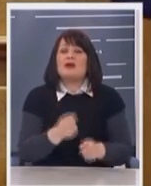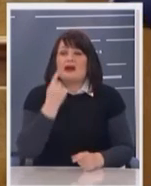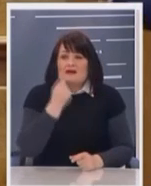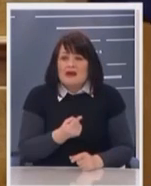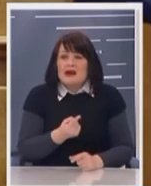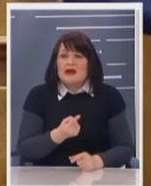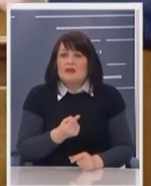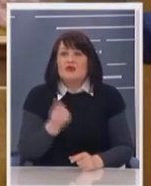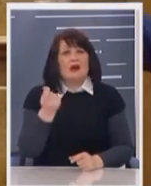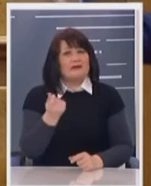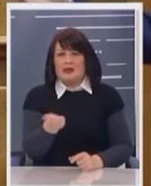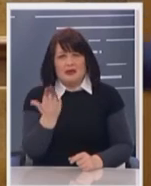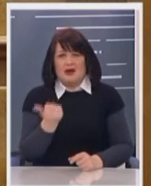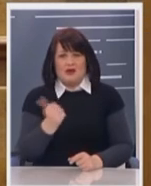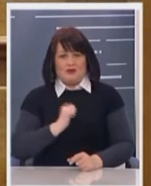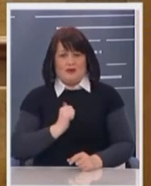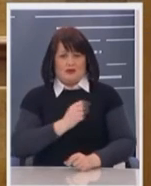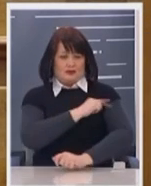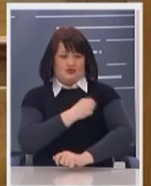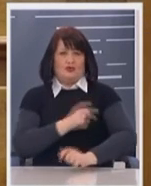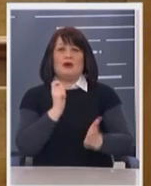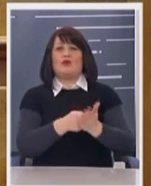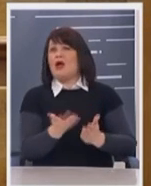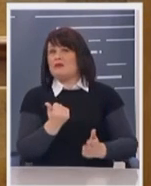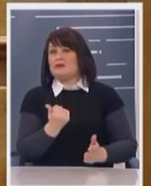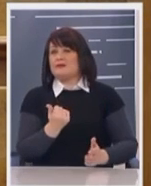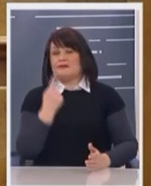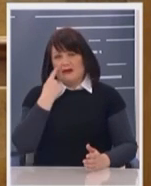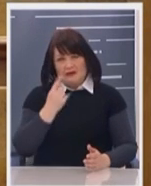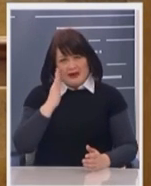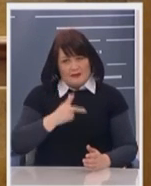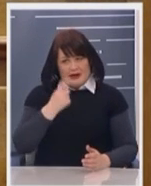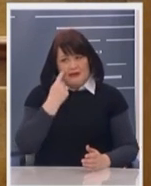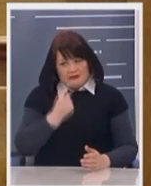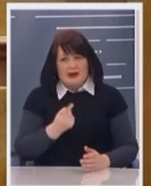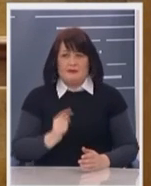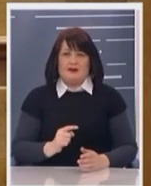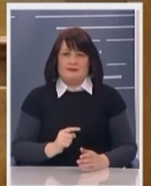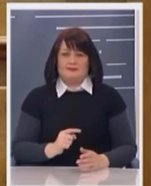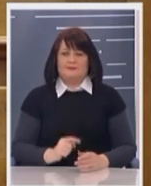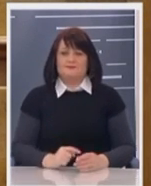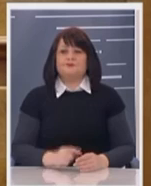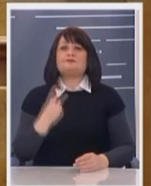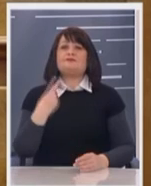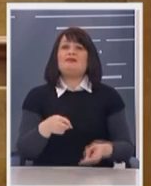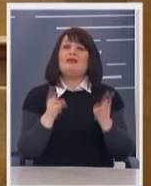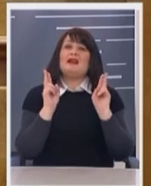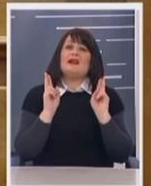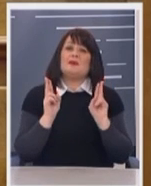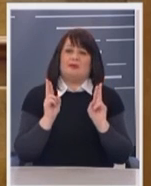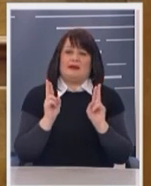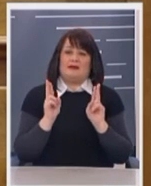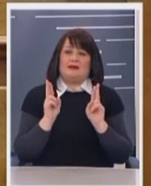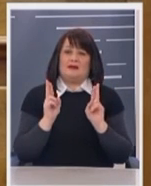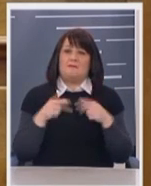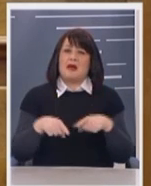δεν έχει την οικονομική δυνατότητα να πάει σε ιδιωτικά νοσοκομεία, μέρα με τη μέρα αυτό το αναγνωρίζει. Και είναι η δική τους ελπίδα αυτό το